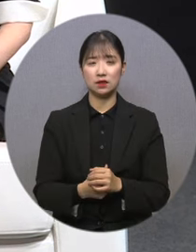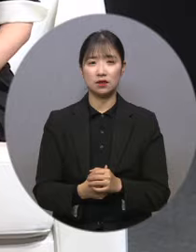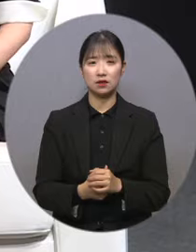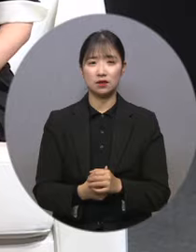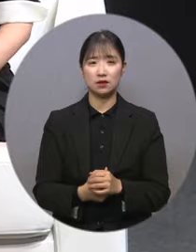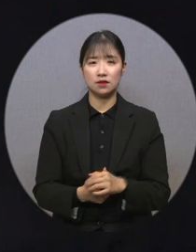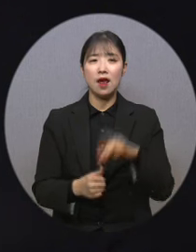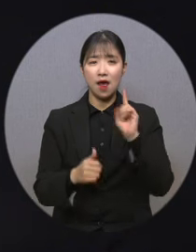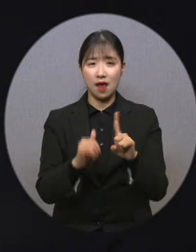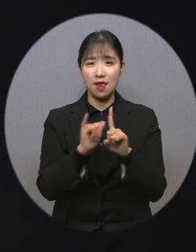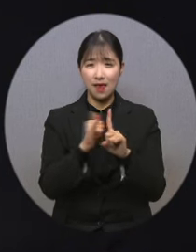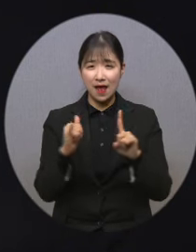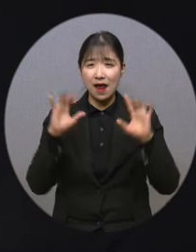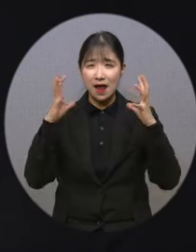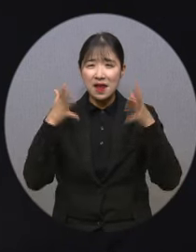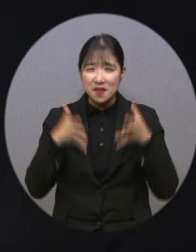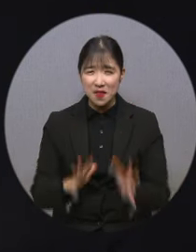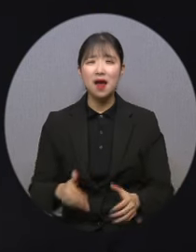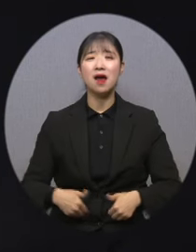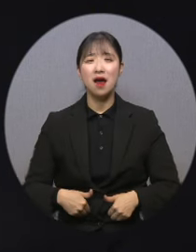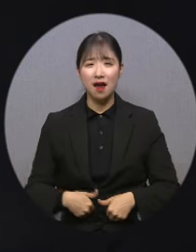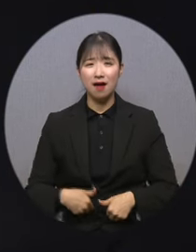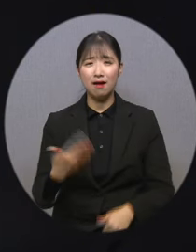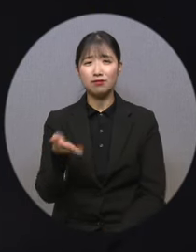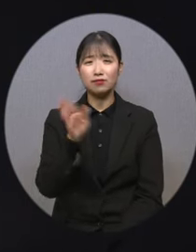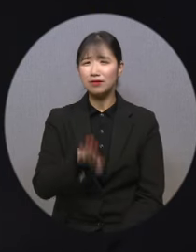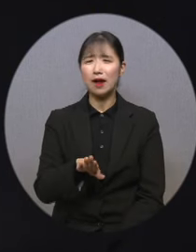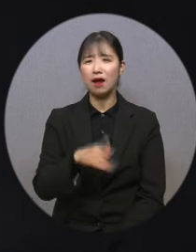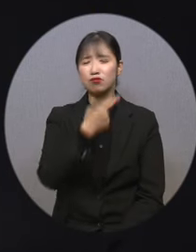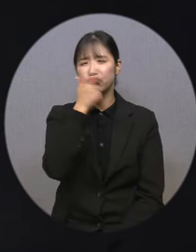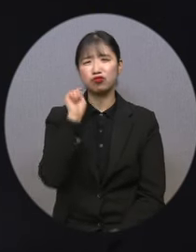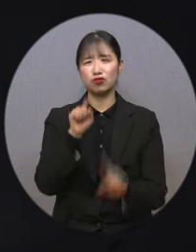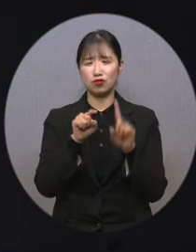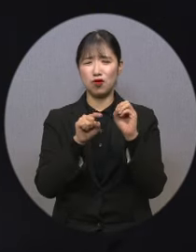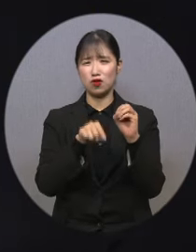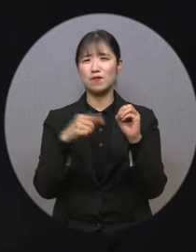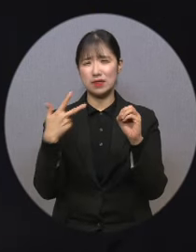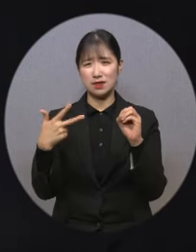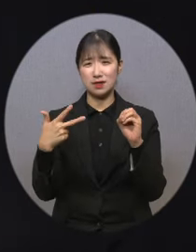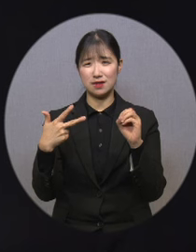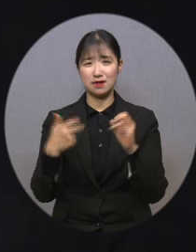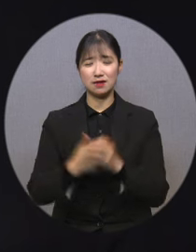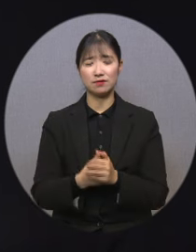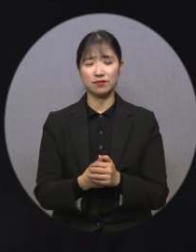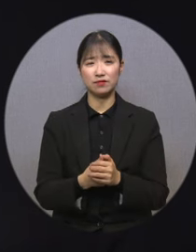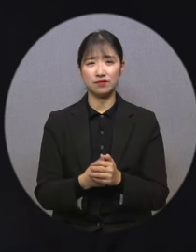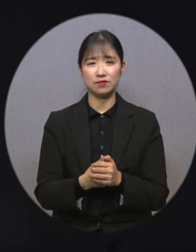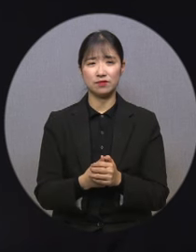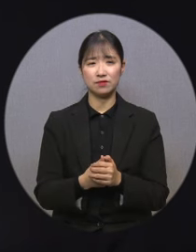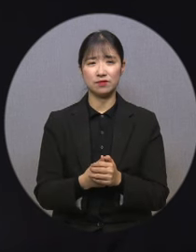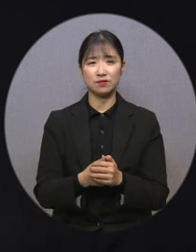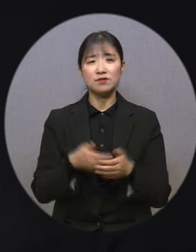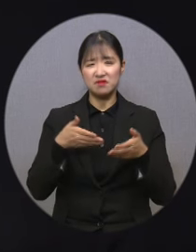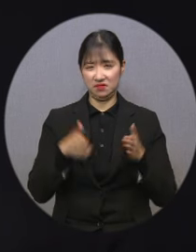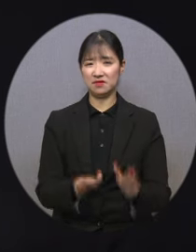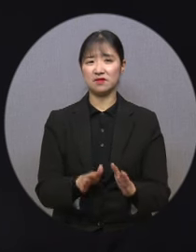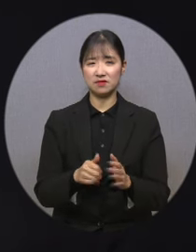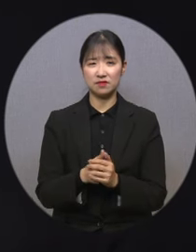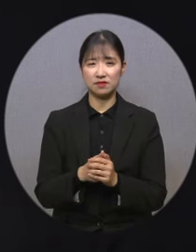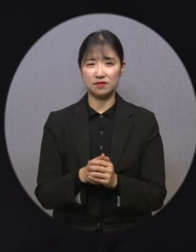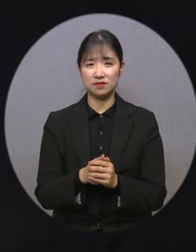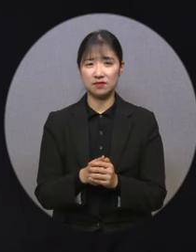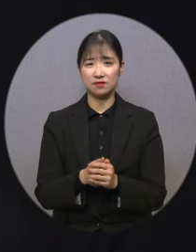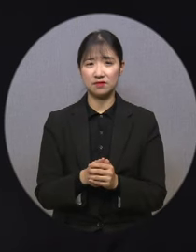그러니까 한 사람의 애기를 낳아야 되는데 0.7 만 되죠 뭐 0.7 남는데 에